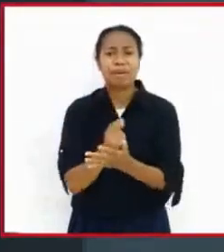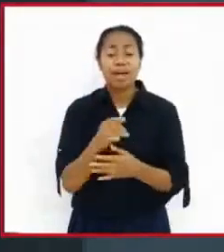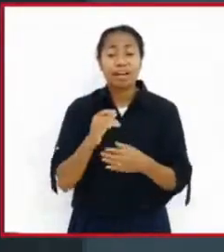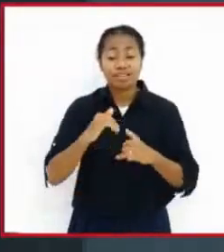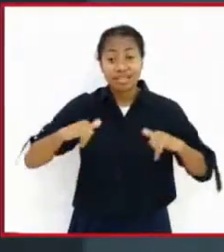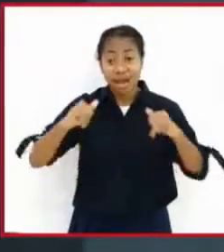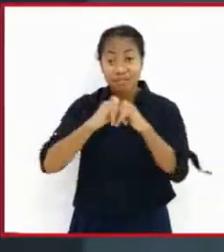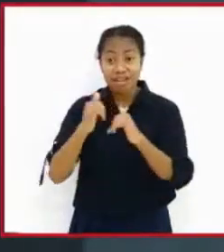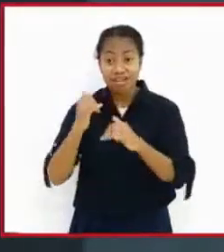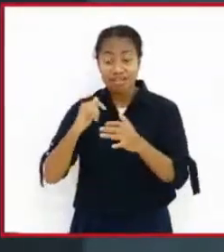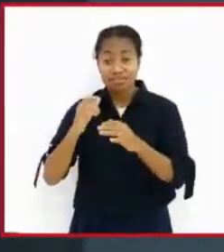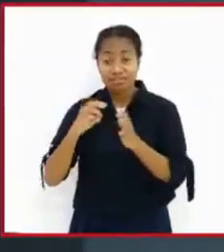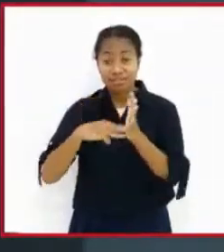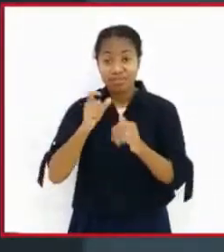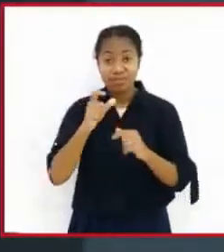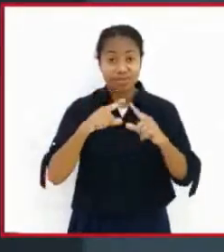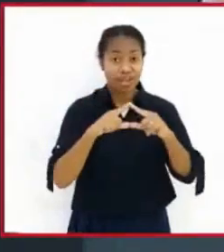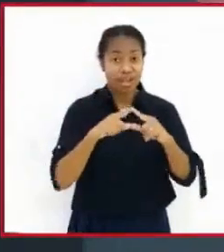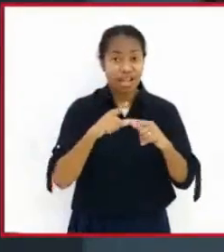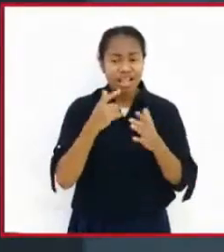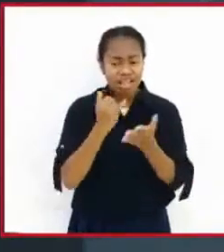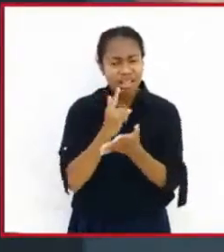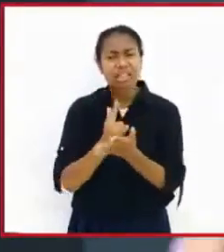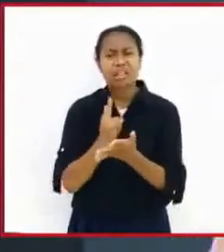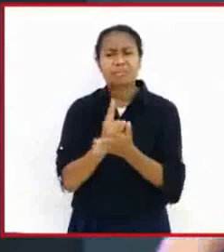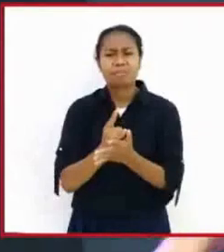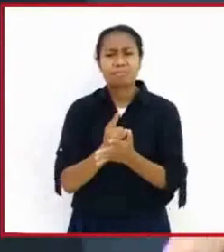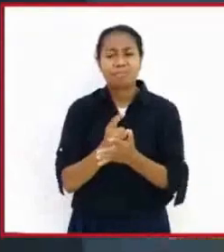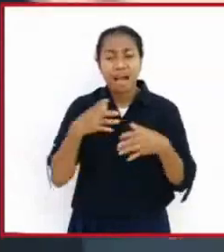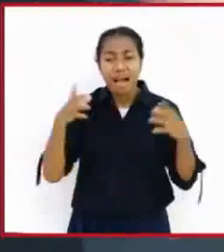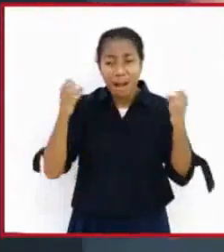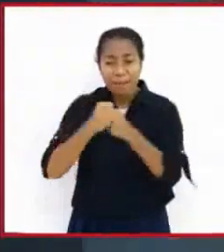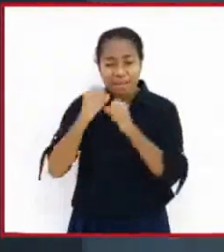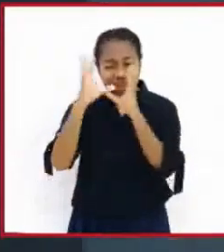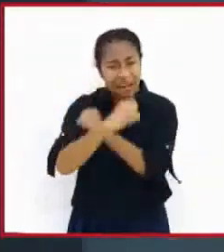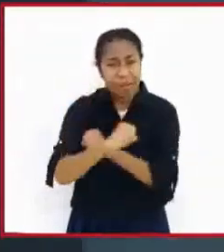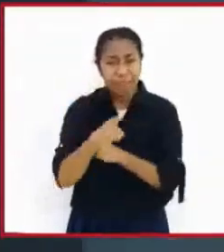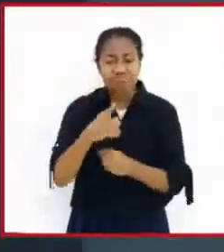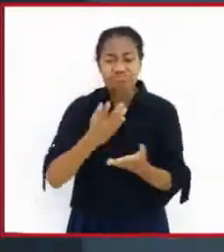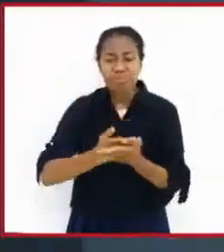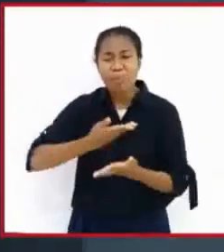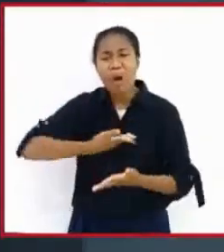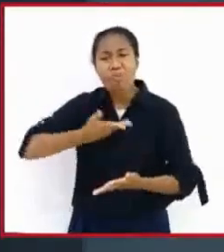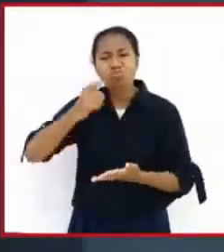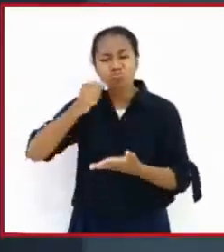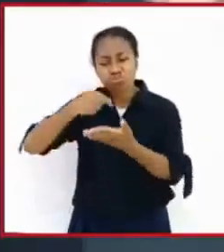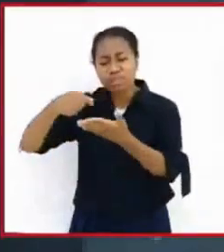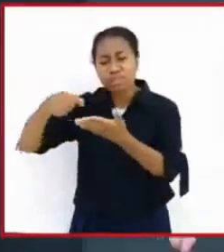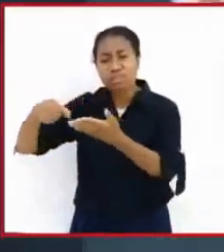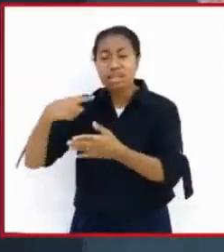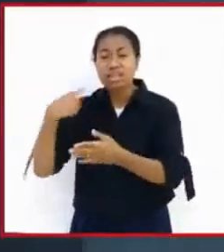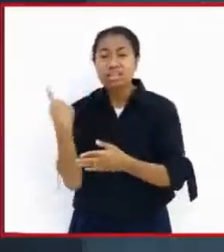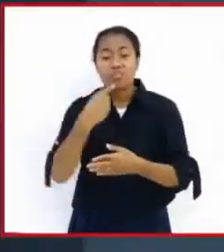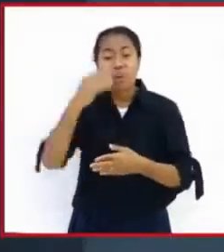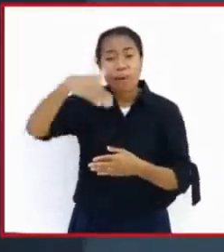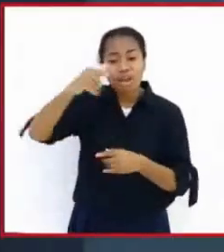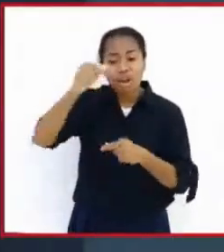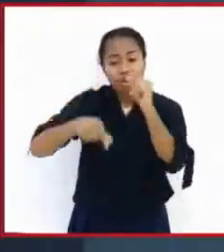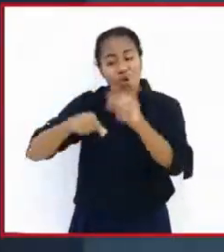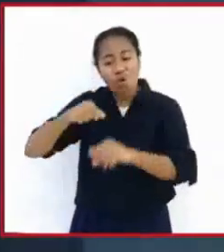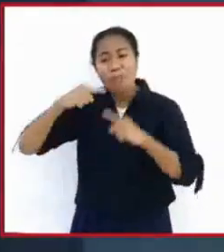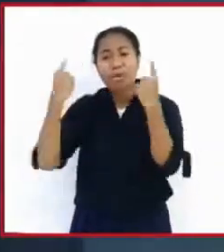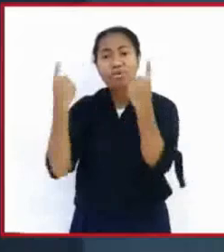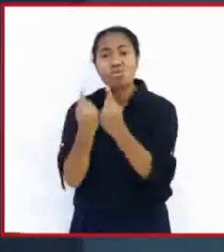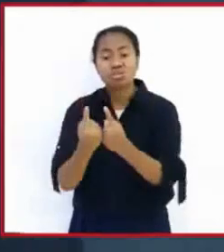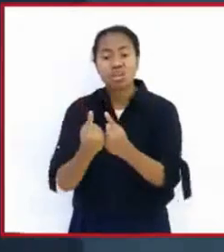semula tarik kamar yang gelap Bruce menuliskan tentang Injil memanggil semua orang berdosa datang kepada Tuhan